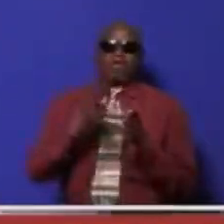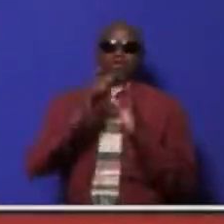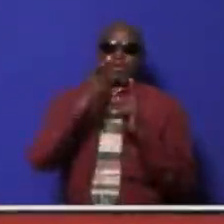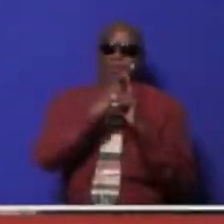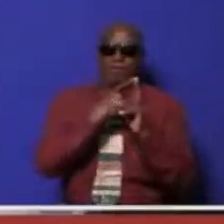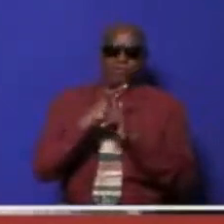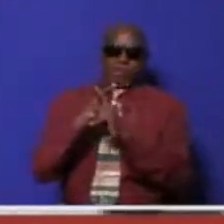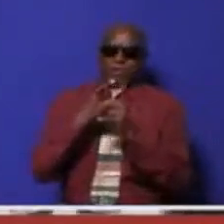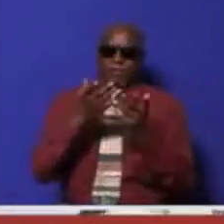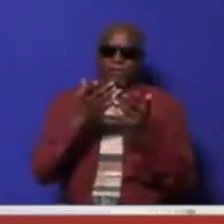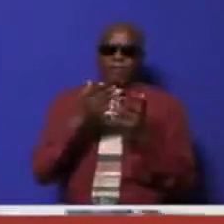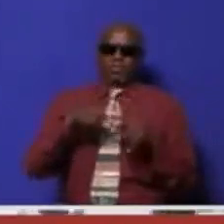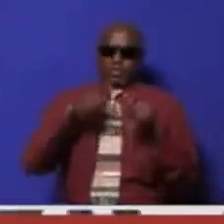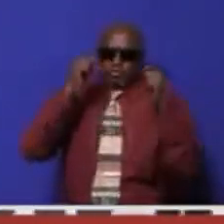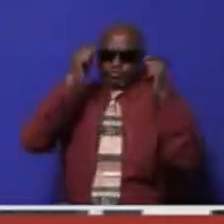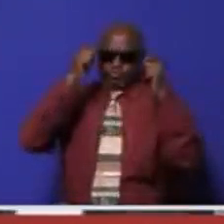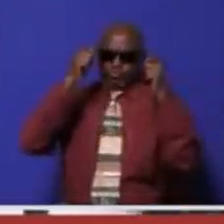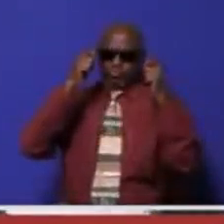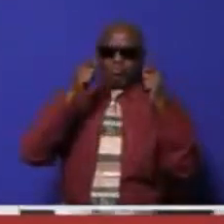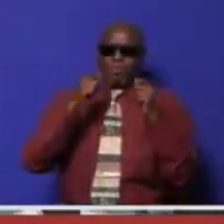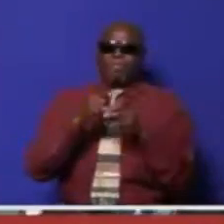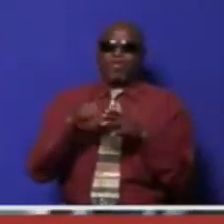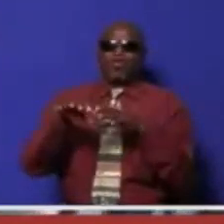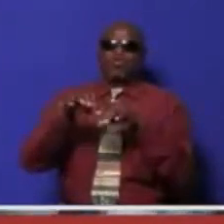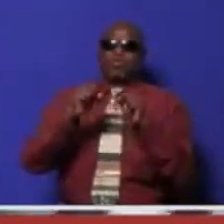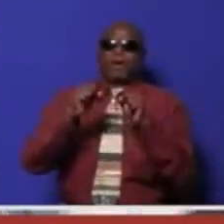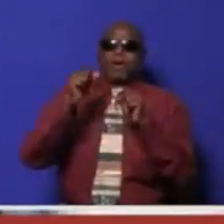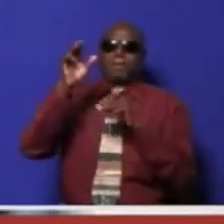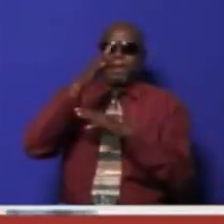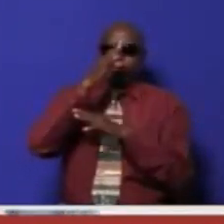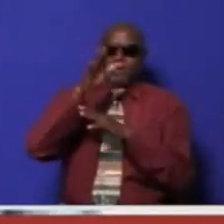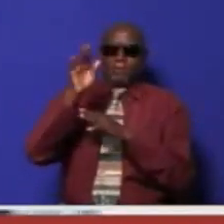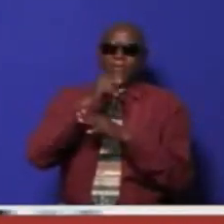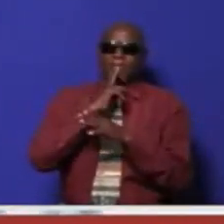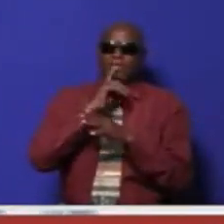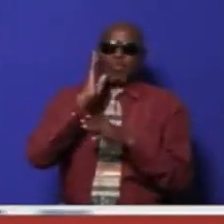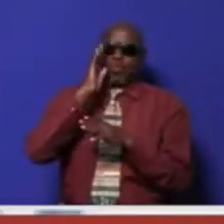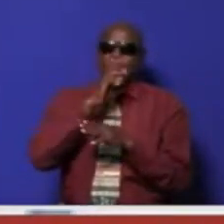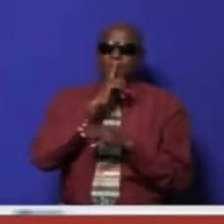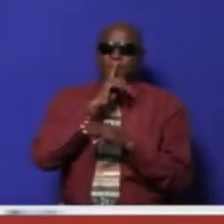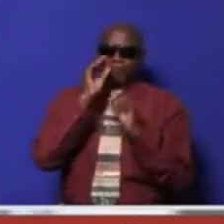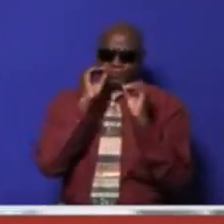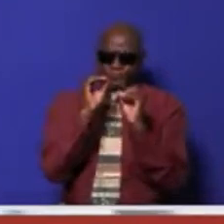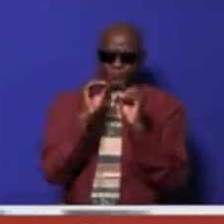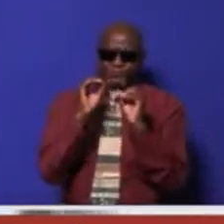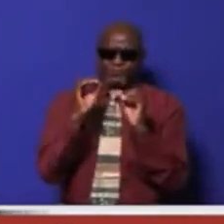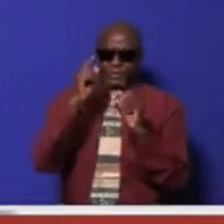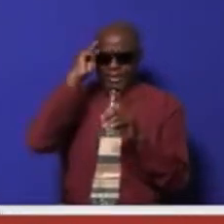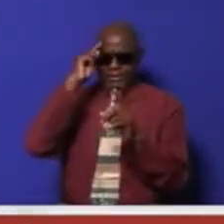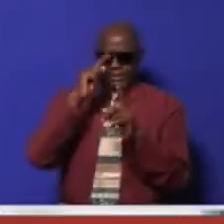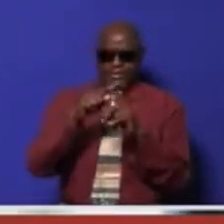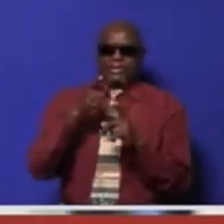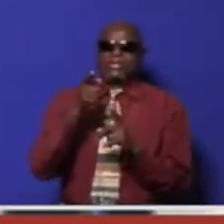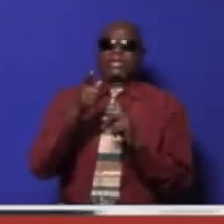huku kundi lililoandaa maandamano haya la Occupy Parliament likikiri kamwe halitakimya hadi pale wabunge watakapofanyia